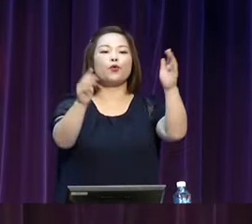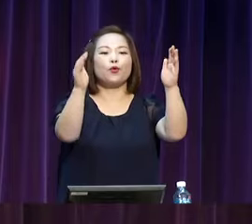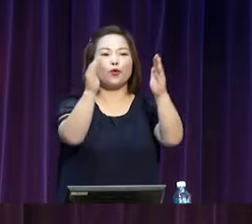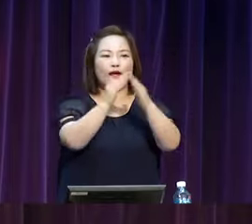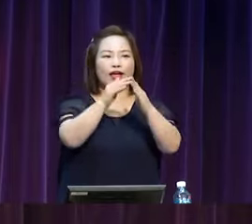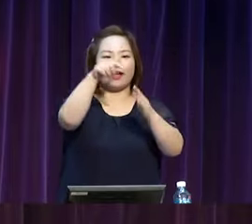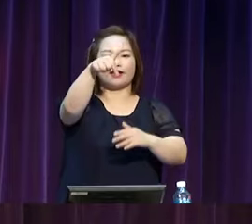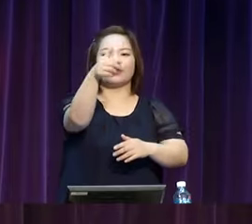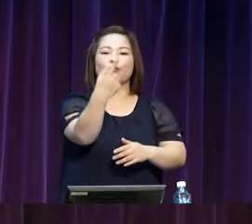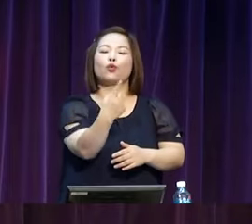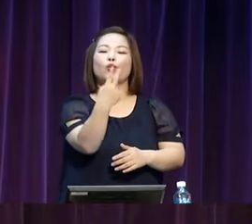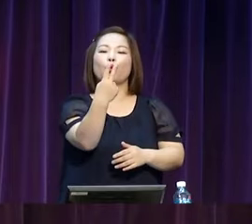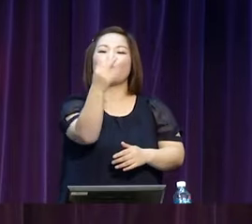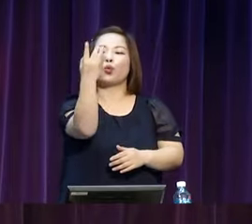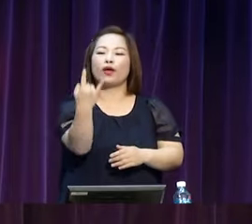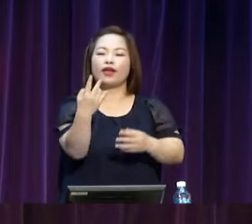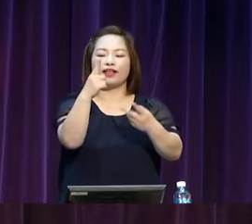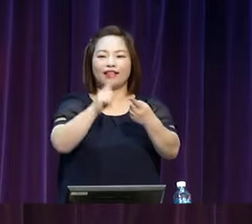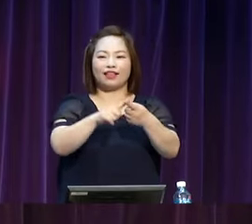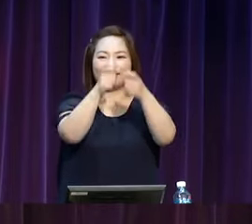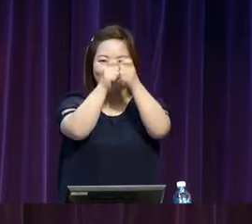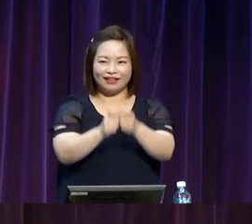생각을 해볼게요.